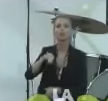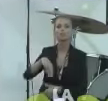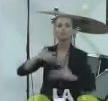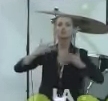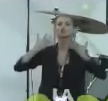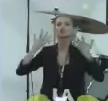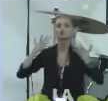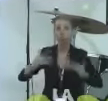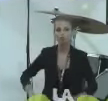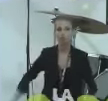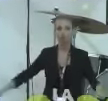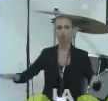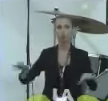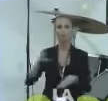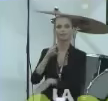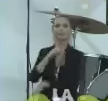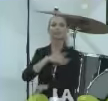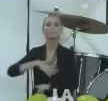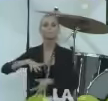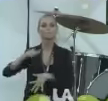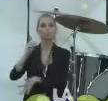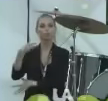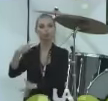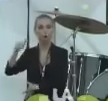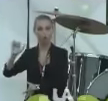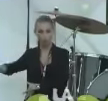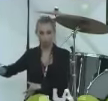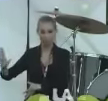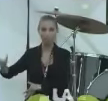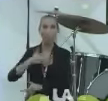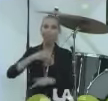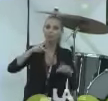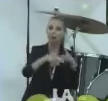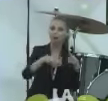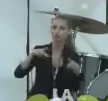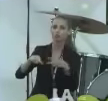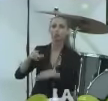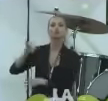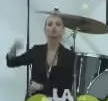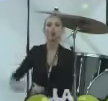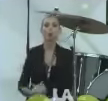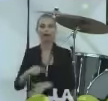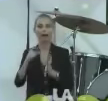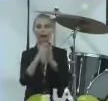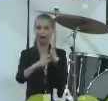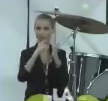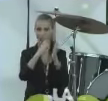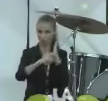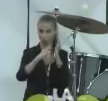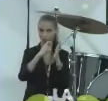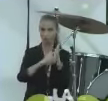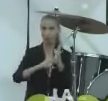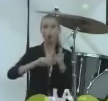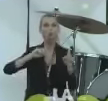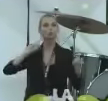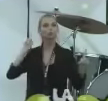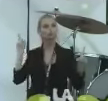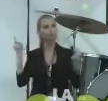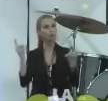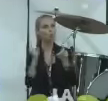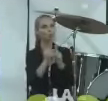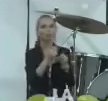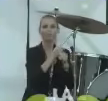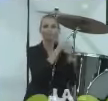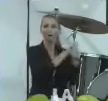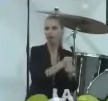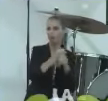portato la sua dote, Poletti, 600 milioni di tagli nel Job Act e tutta una delega, signori. Ma